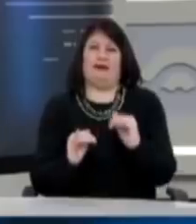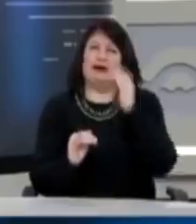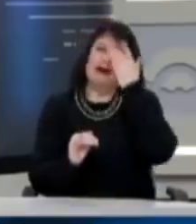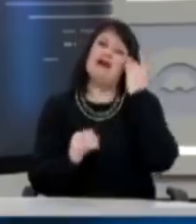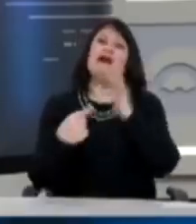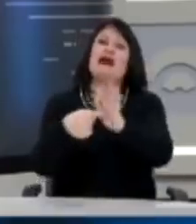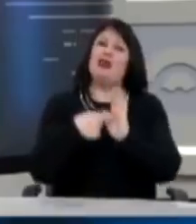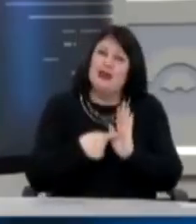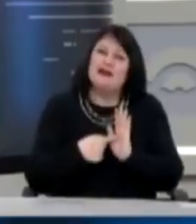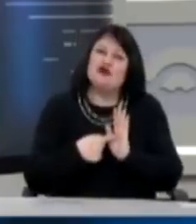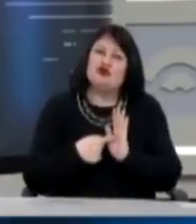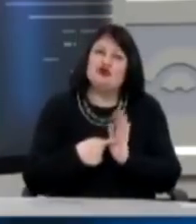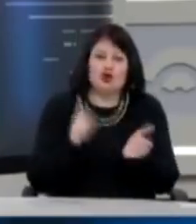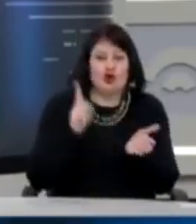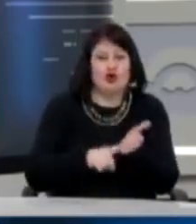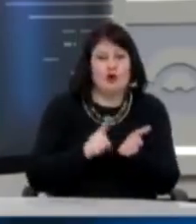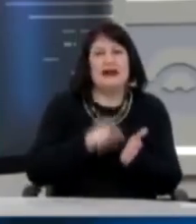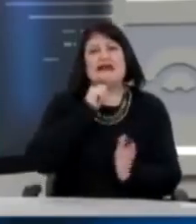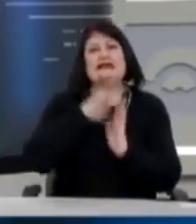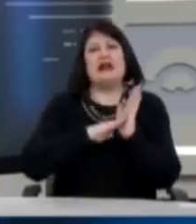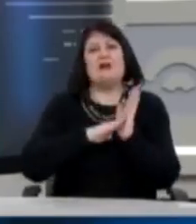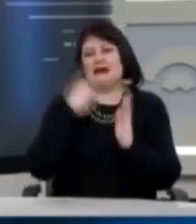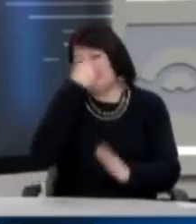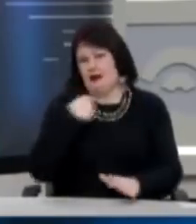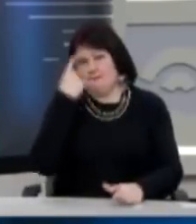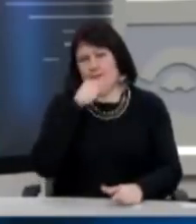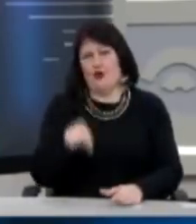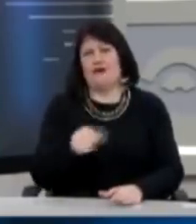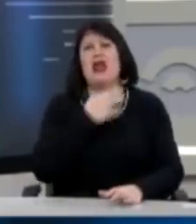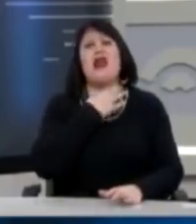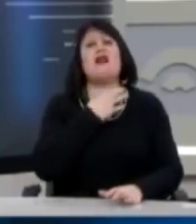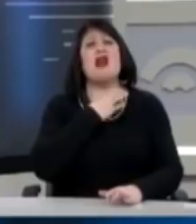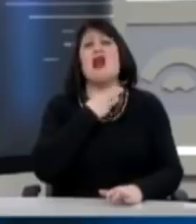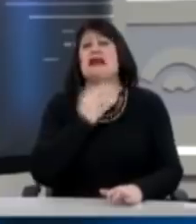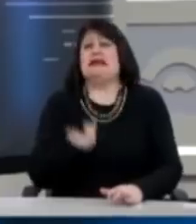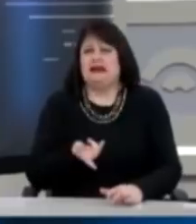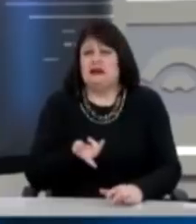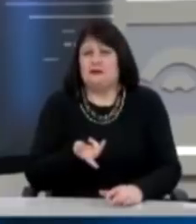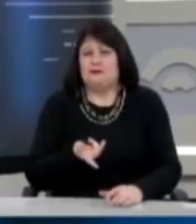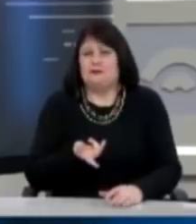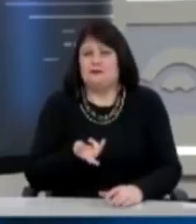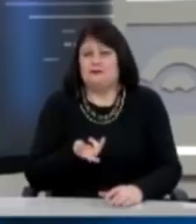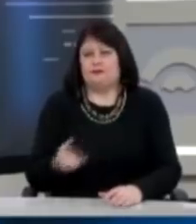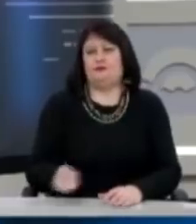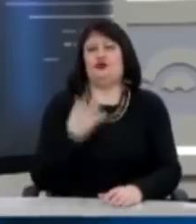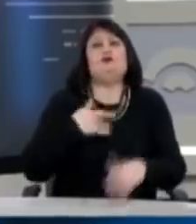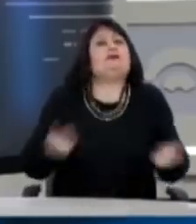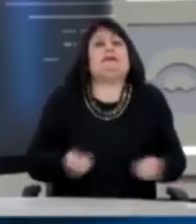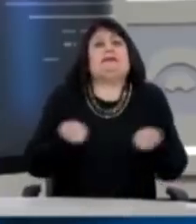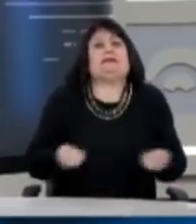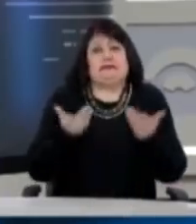να αποτυπωθούν σε νομική συνταγματική μορφή οι νέες ανάγκες του συστήματος με βάση τις νέες